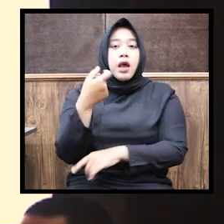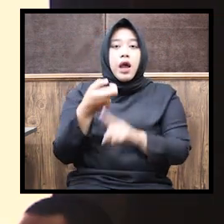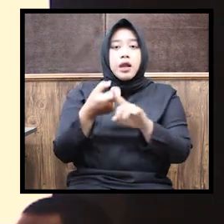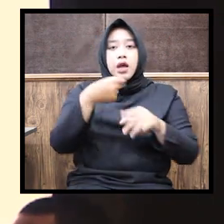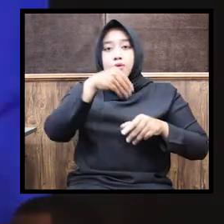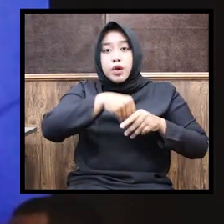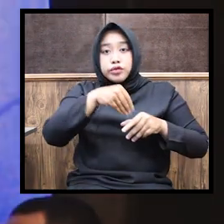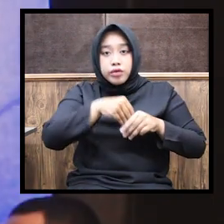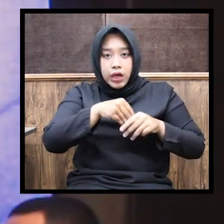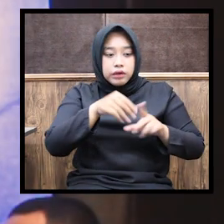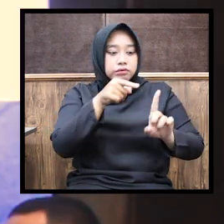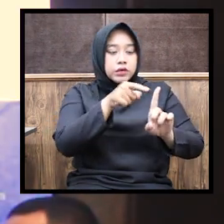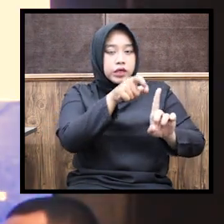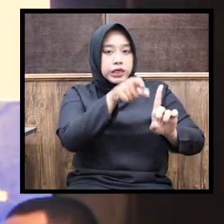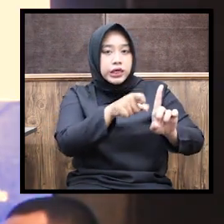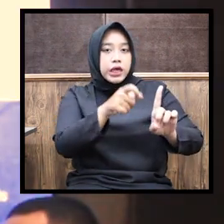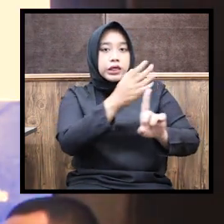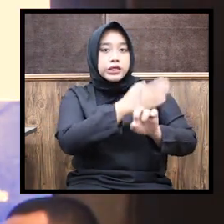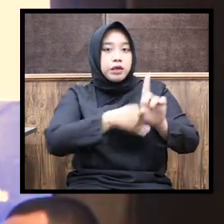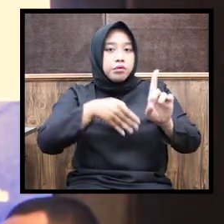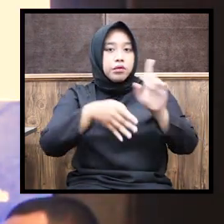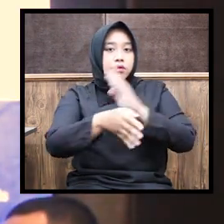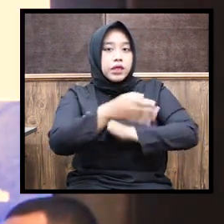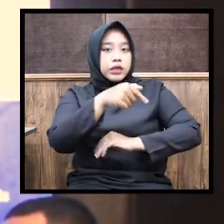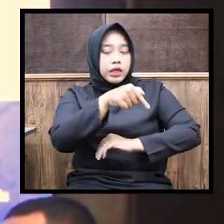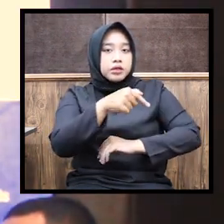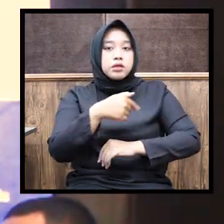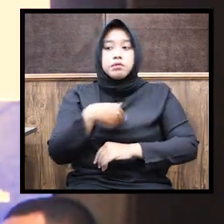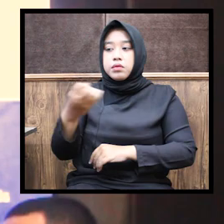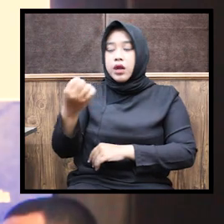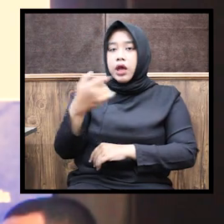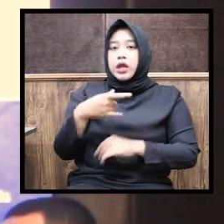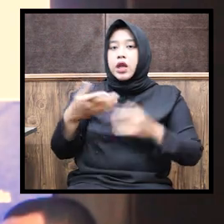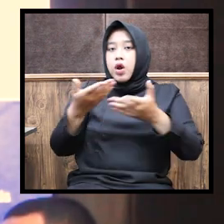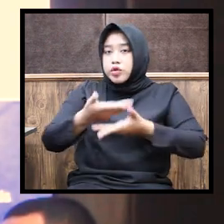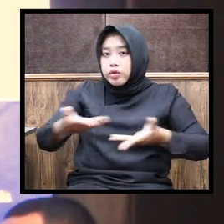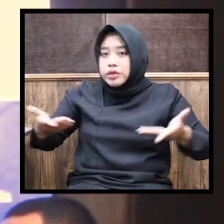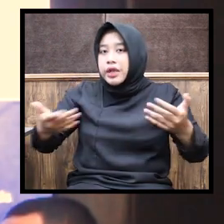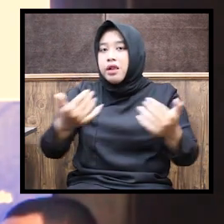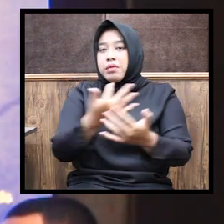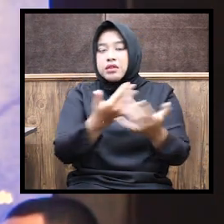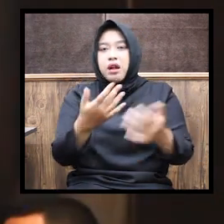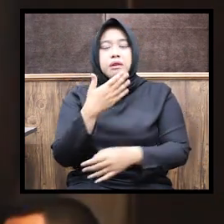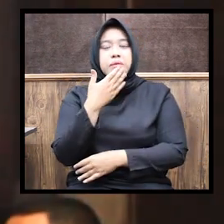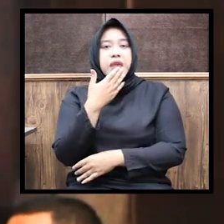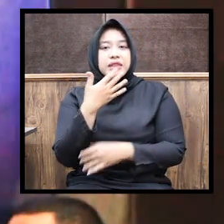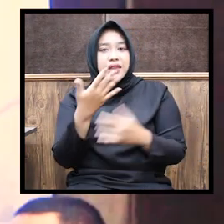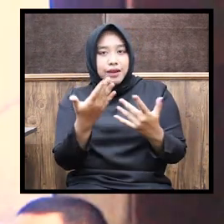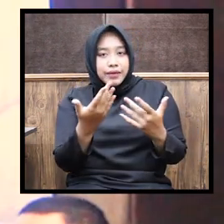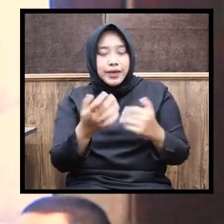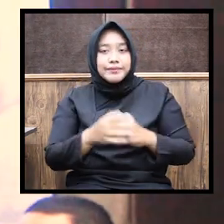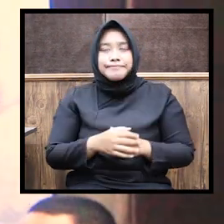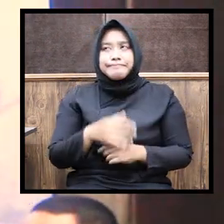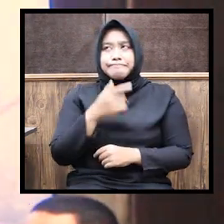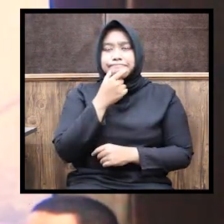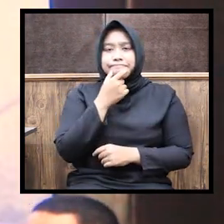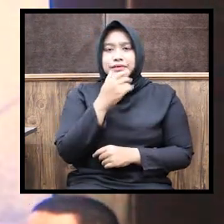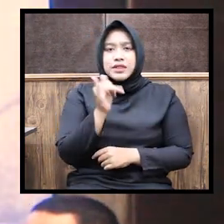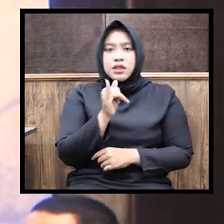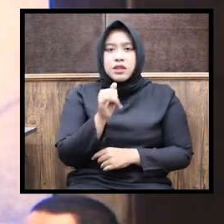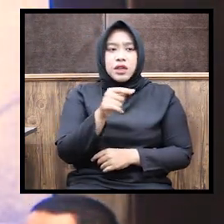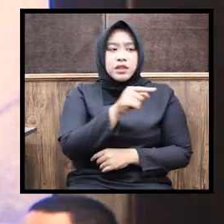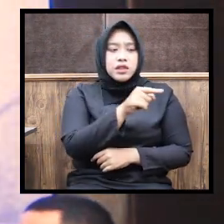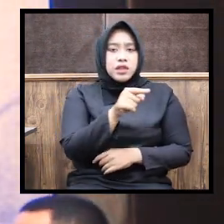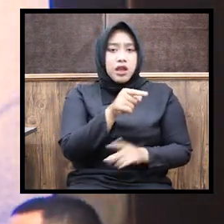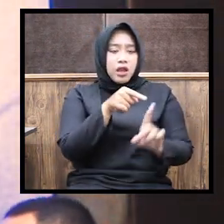kita penyenang disabilitas dia mengelolkan dari sosial masyarakat itu kadang Istilahnya ya dia enggak diundang